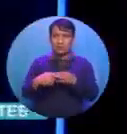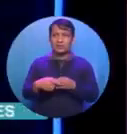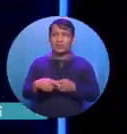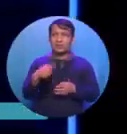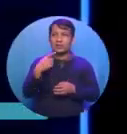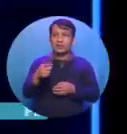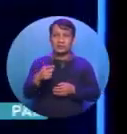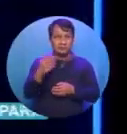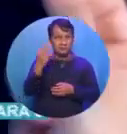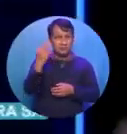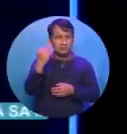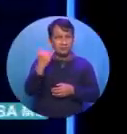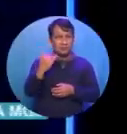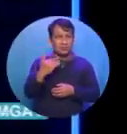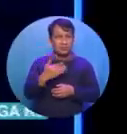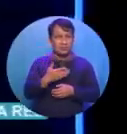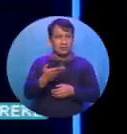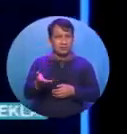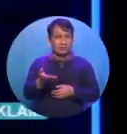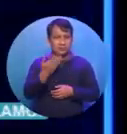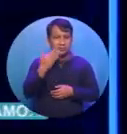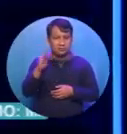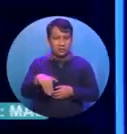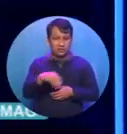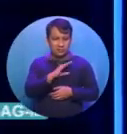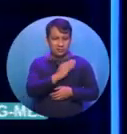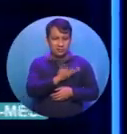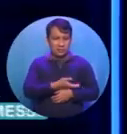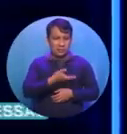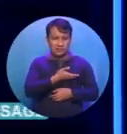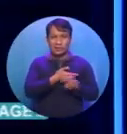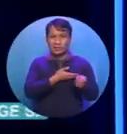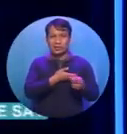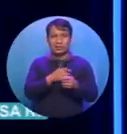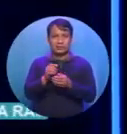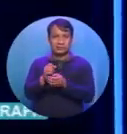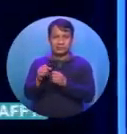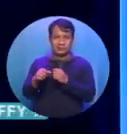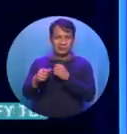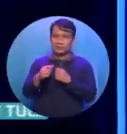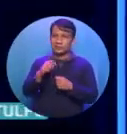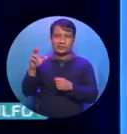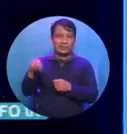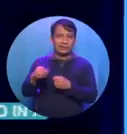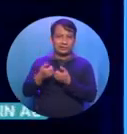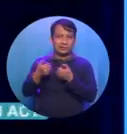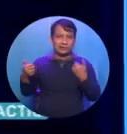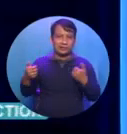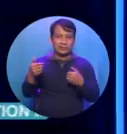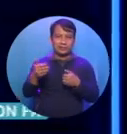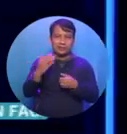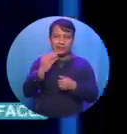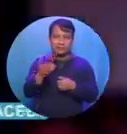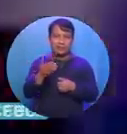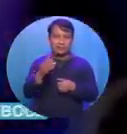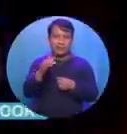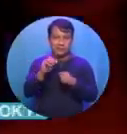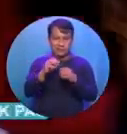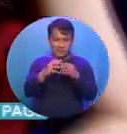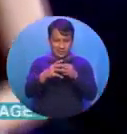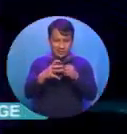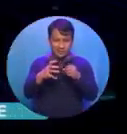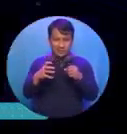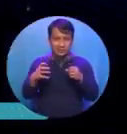Angelique Limares. Baka kasi masama ugali mo kuya, kaya inayawan ka ni girl. Mahilig ba daw kayo sa ampalaya? Yan ang tanong.